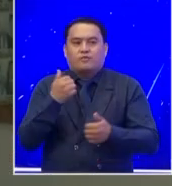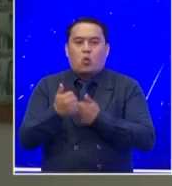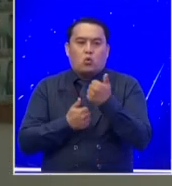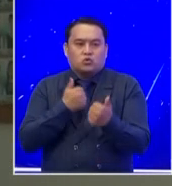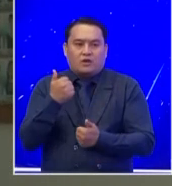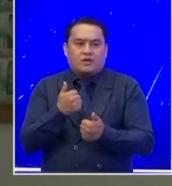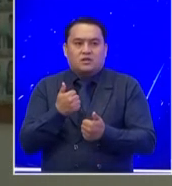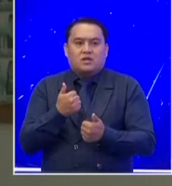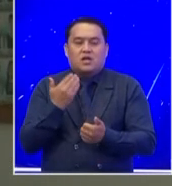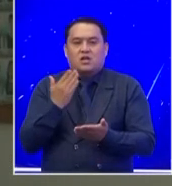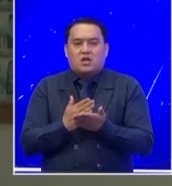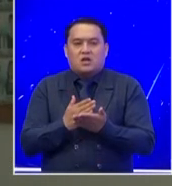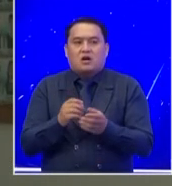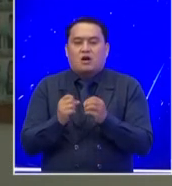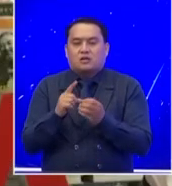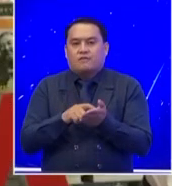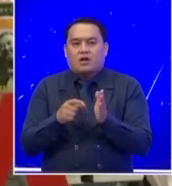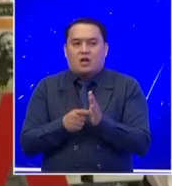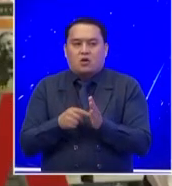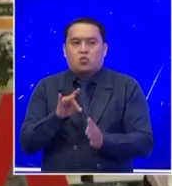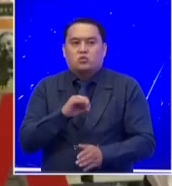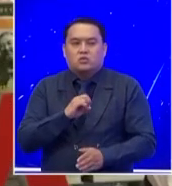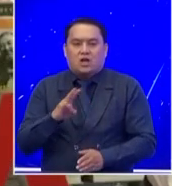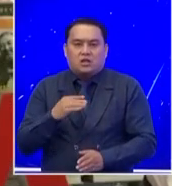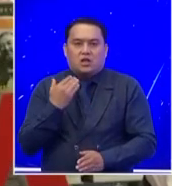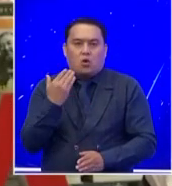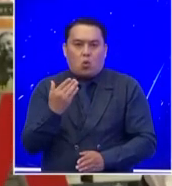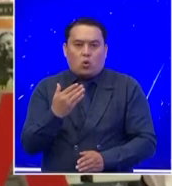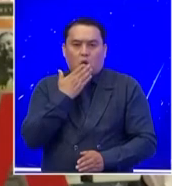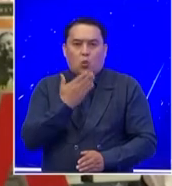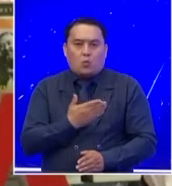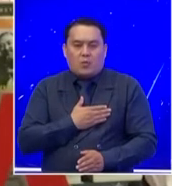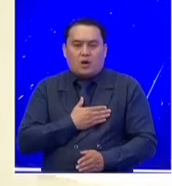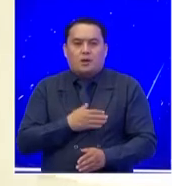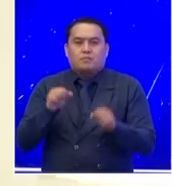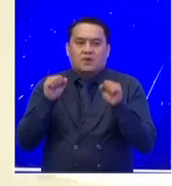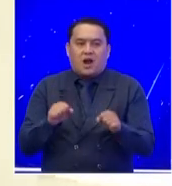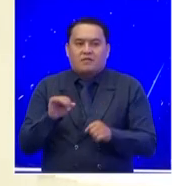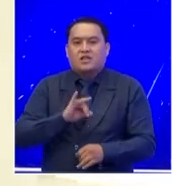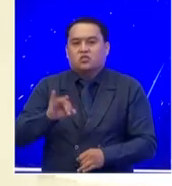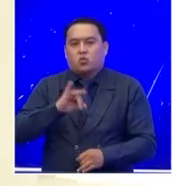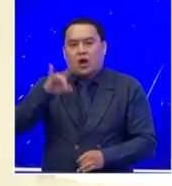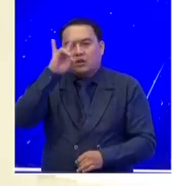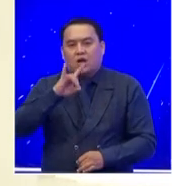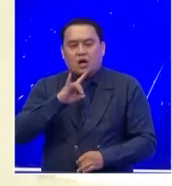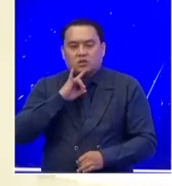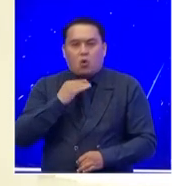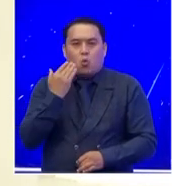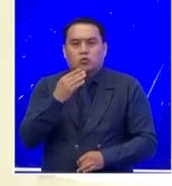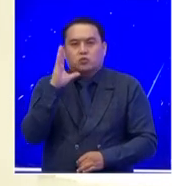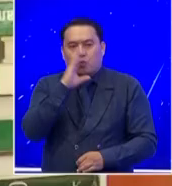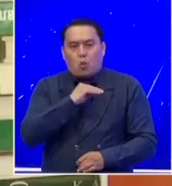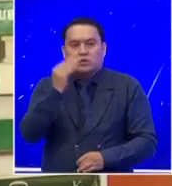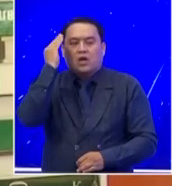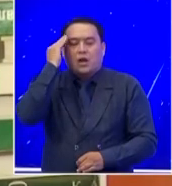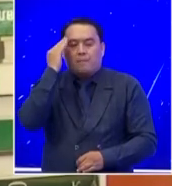конкурсов. Среди них и ученик 11 класса Руслан Атабаев. Его любимые предметы – право и история Казахстана. Именно в них он смог проявить